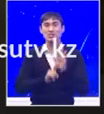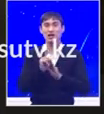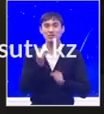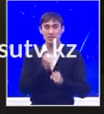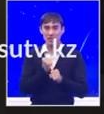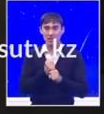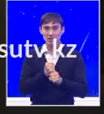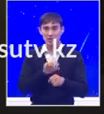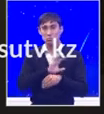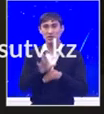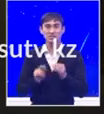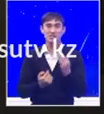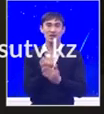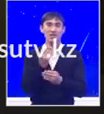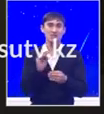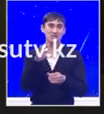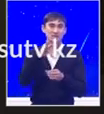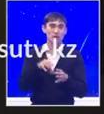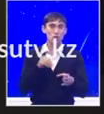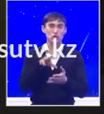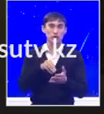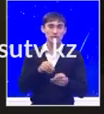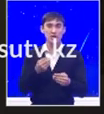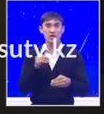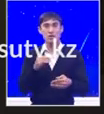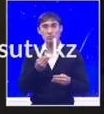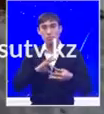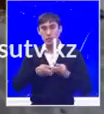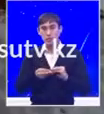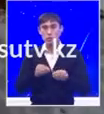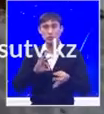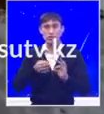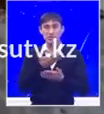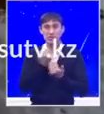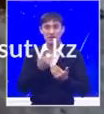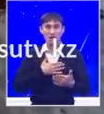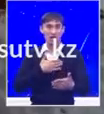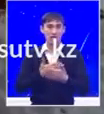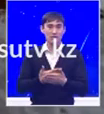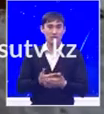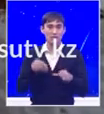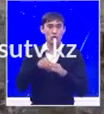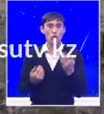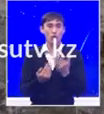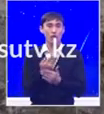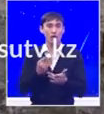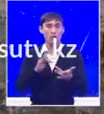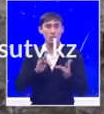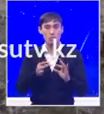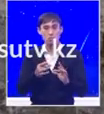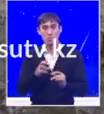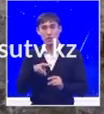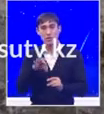делать экспортирует заново загружать а так в принципе сложности нет с активной вовлеченностью в новые медиа стал расширяться